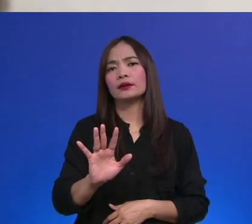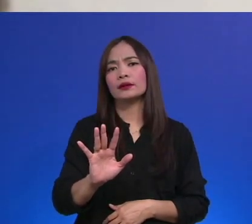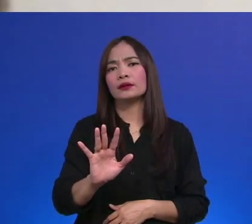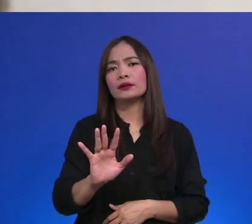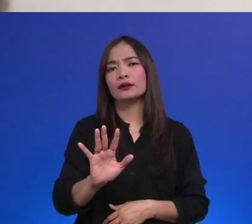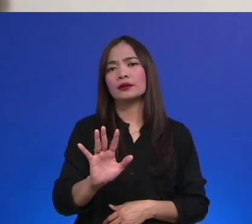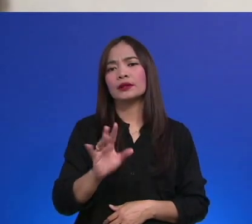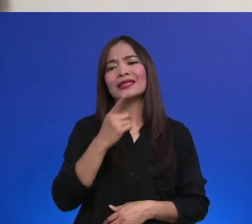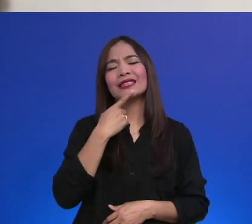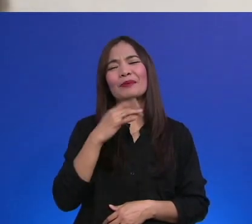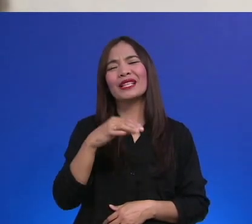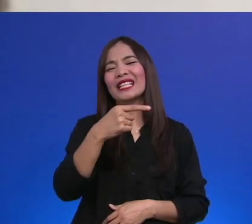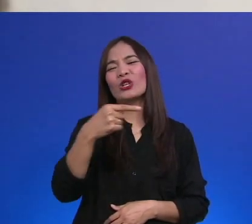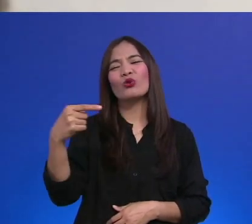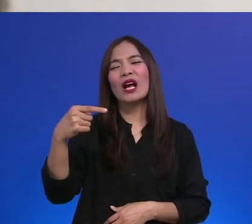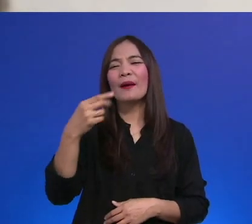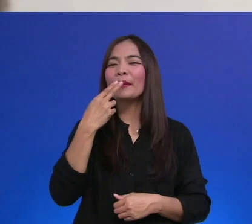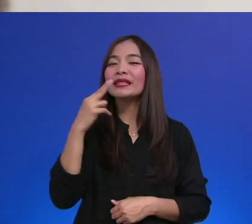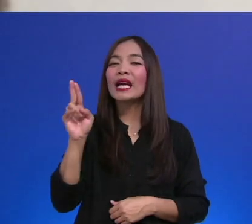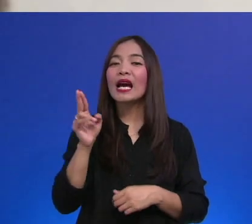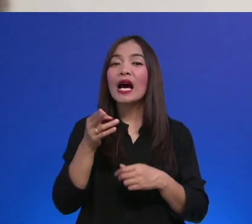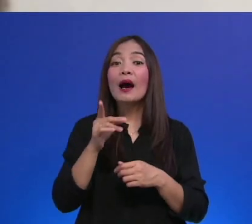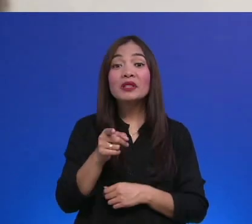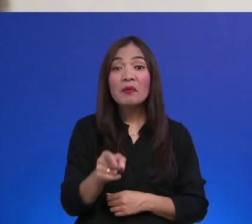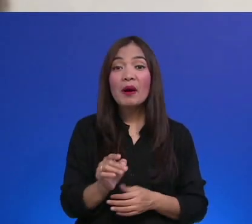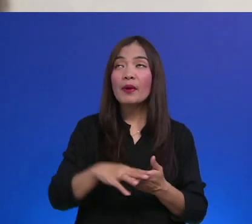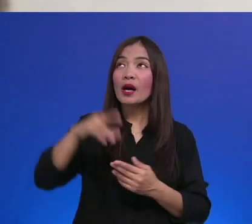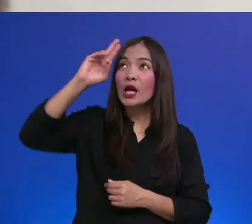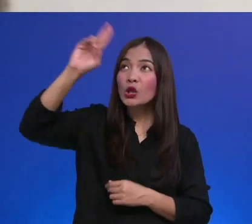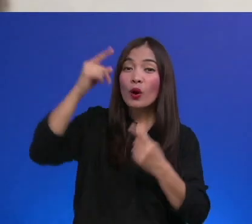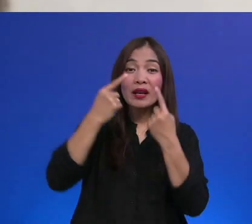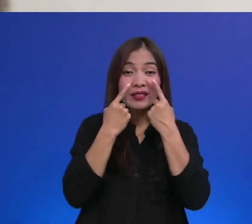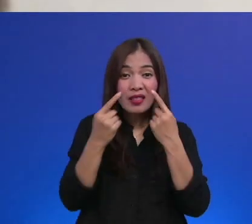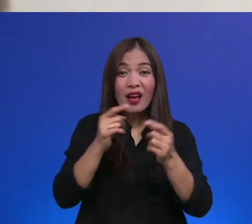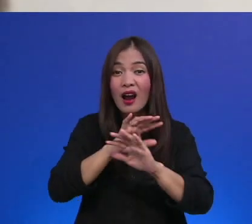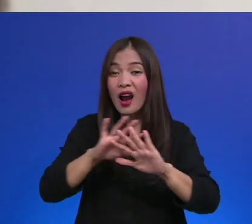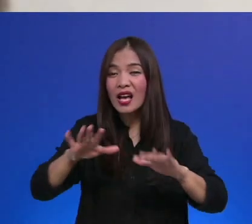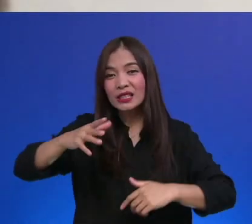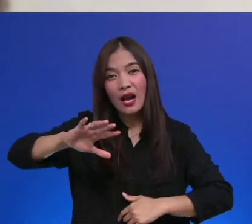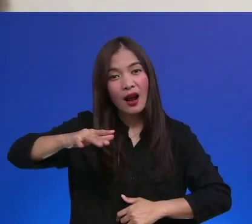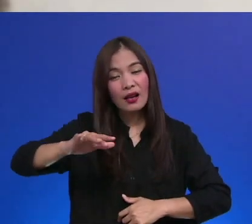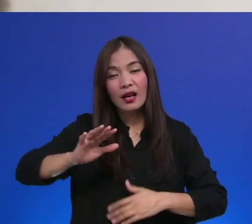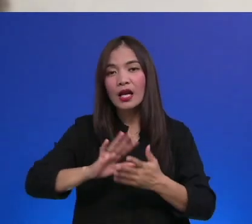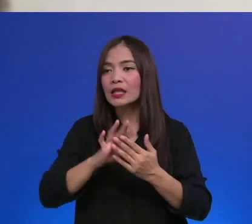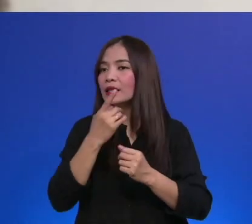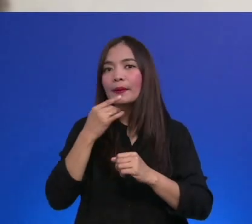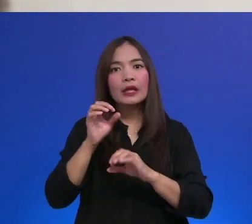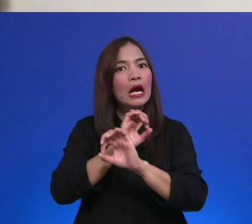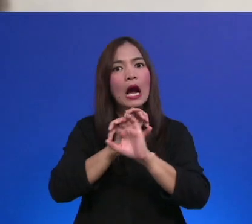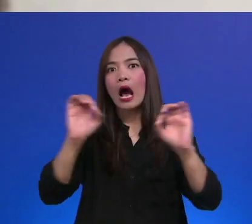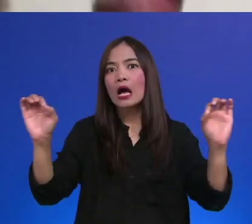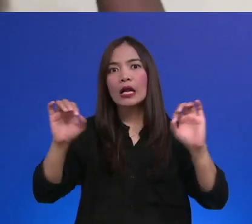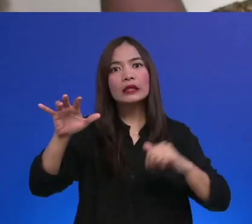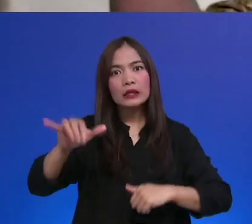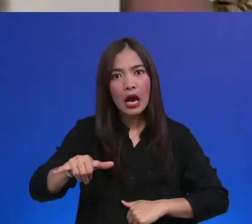kurang percaya Karena Tuhan tidak kelihatan seakan-akan dia tidak ada Iya